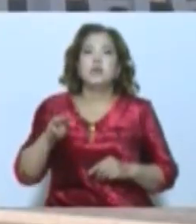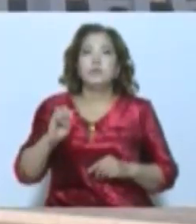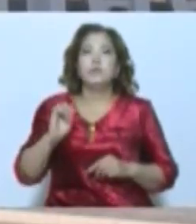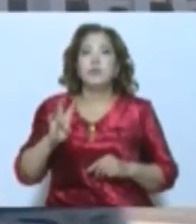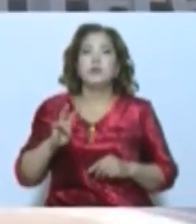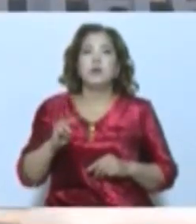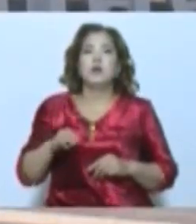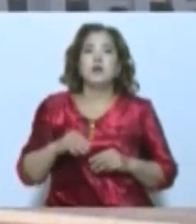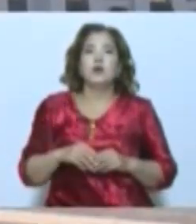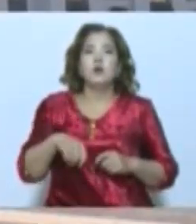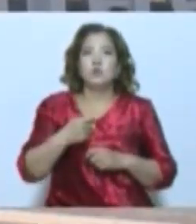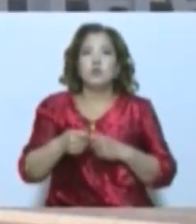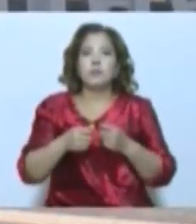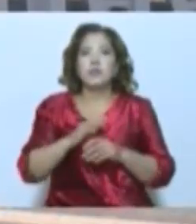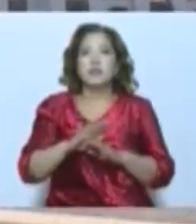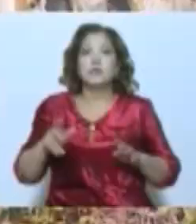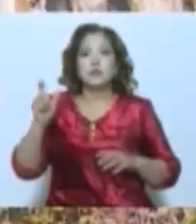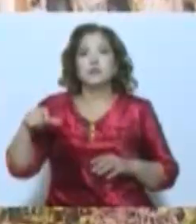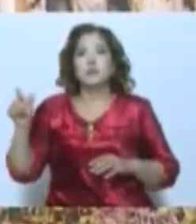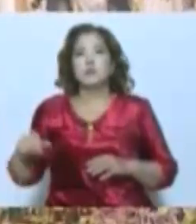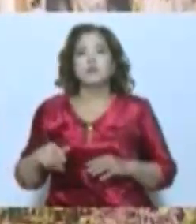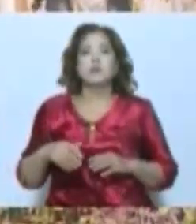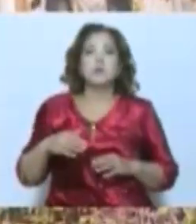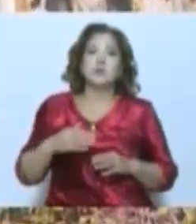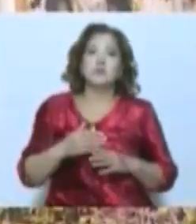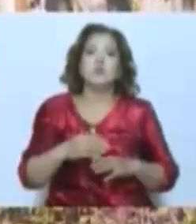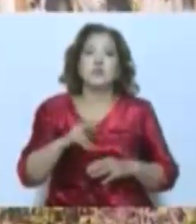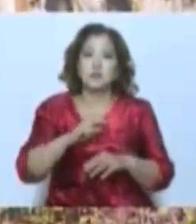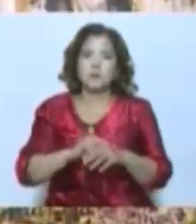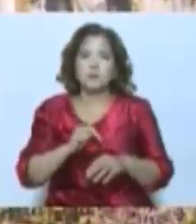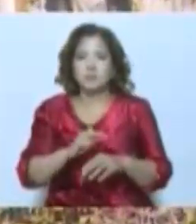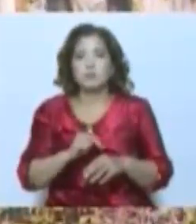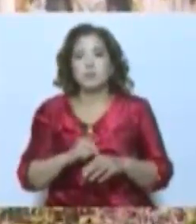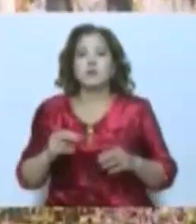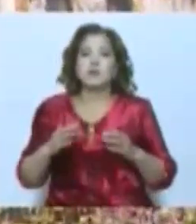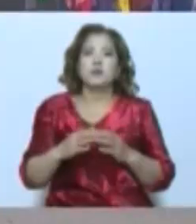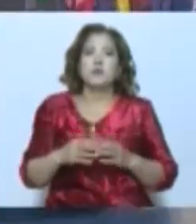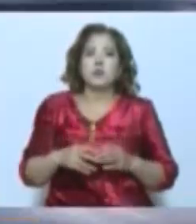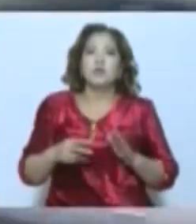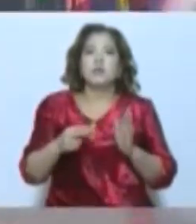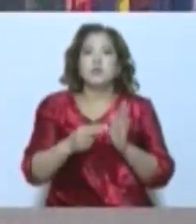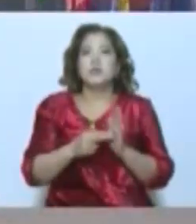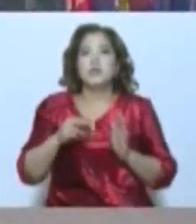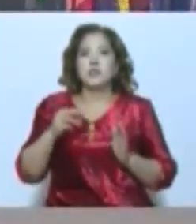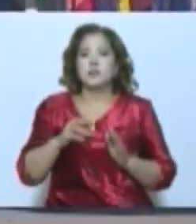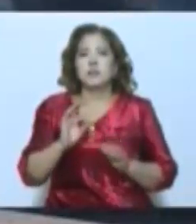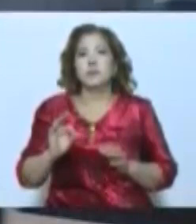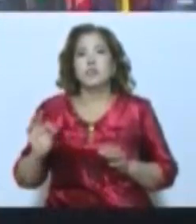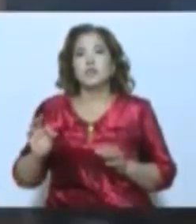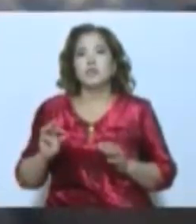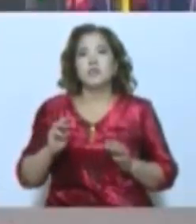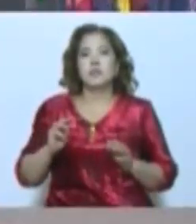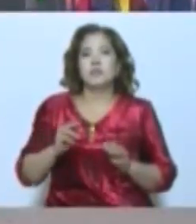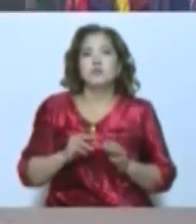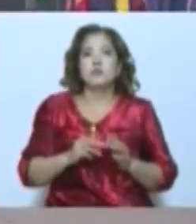қылмыстық іс қозғалып, сот үкімімен жауапкершілікке тартылды. Жалпы облыста 8000-нан астам әке баласының алдындағы қарызын өз еркімен уақытылы өтеп